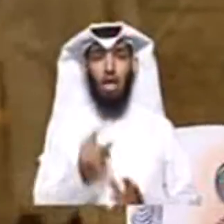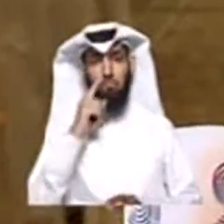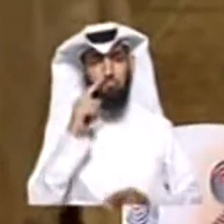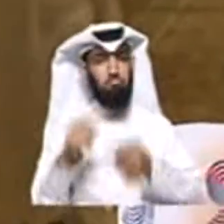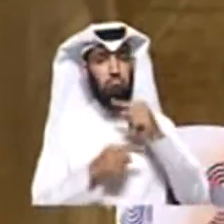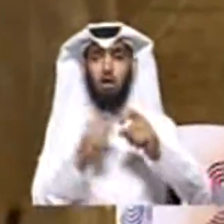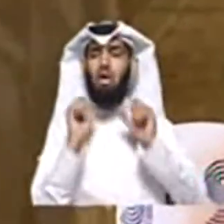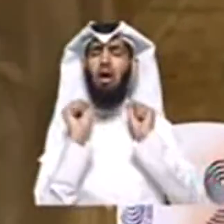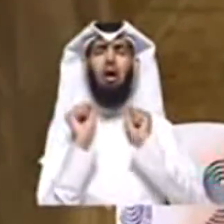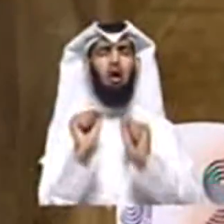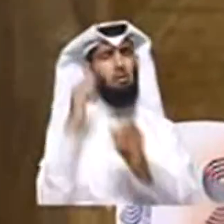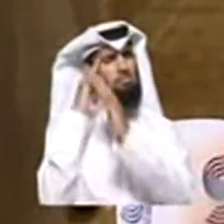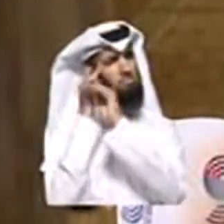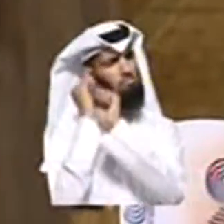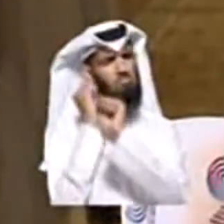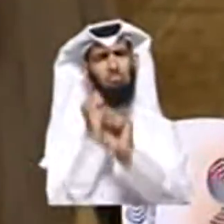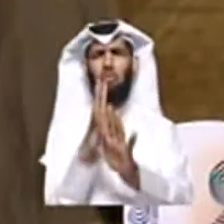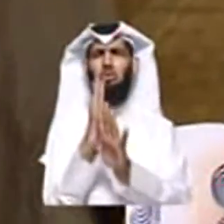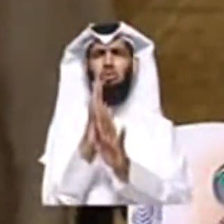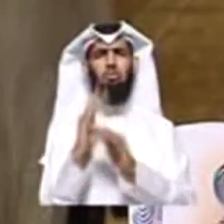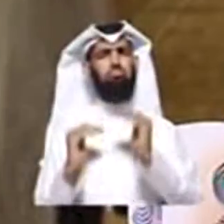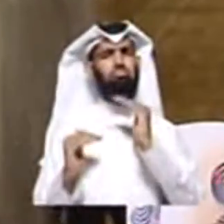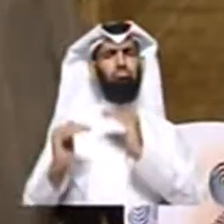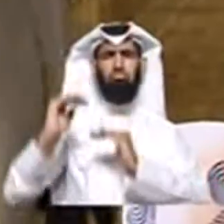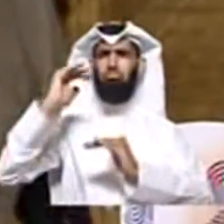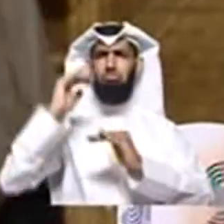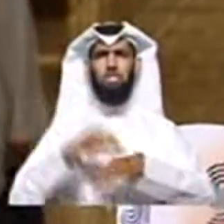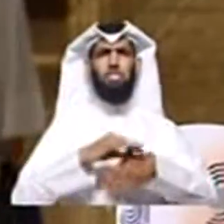ممارسة ديمقراطية راقية